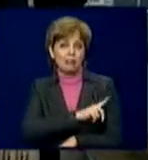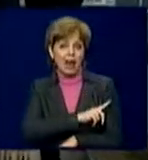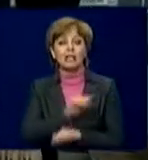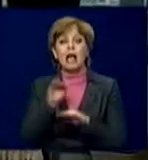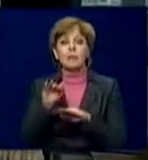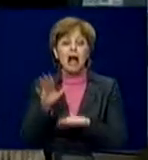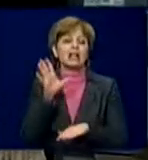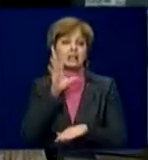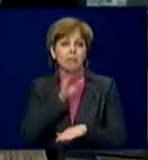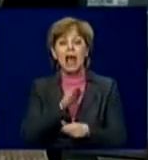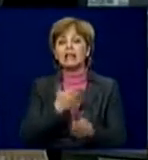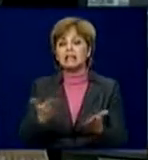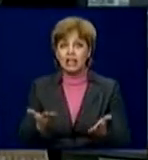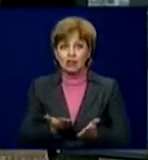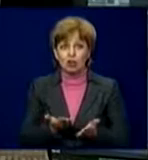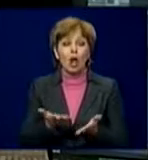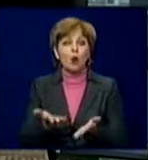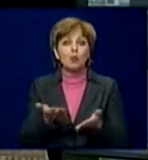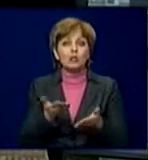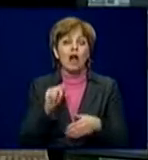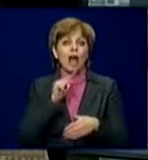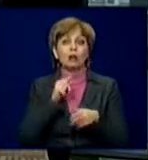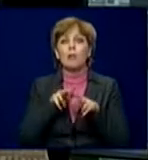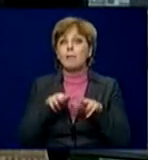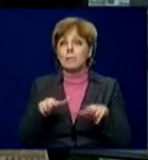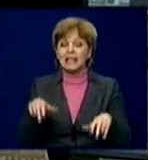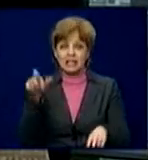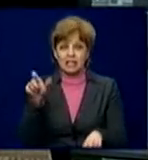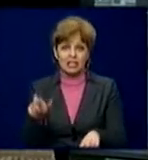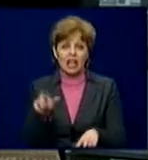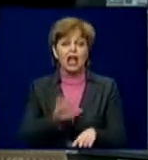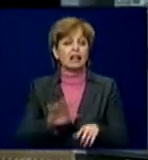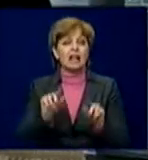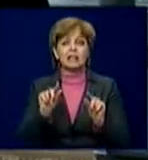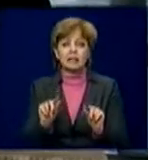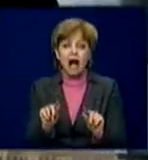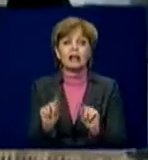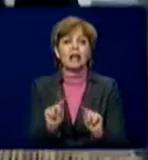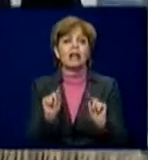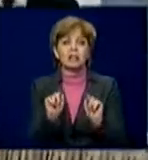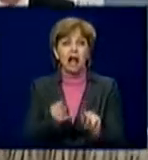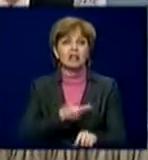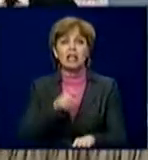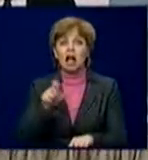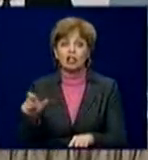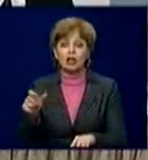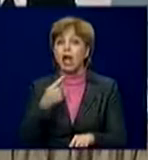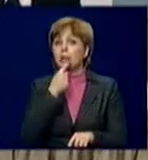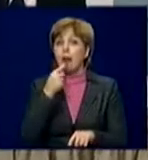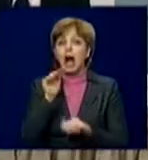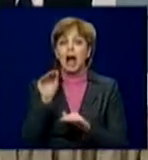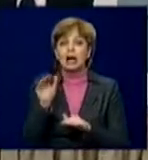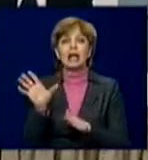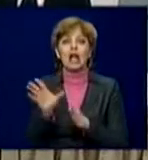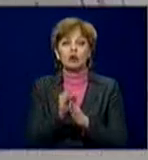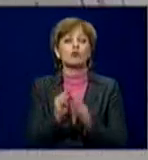to pildīt, uzsver ekonomikas ministrs Daniels Pauļuc. Nemazāk svarīgi esot arī tas, ka iedzīvotāju acīs banka ir iemantojusi